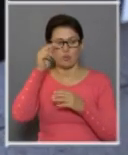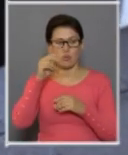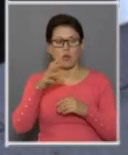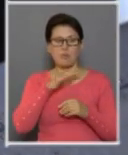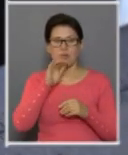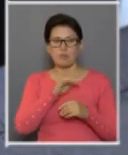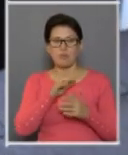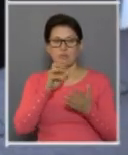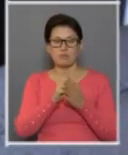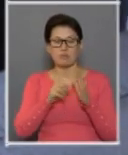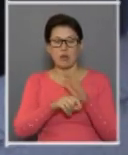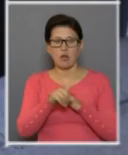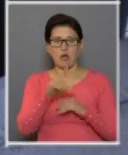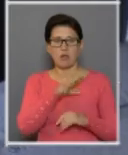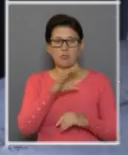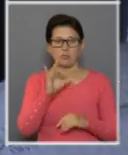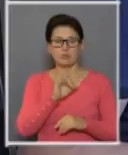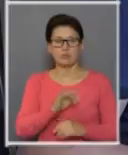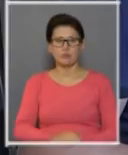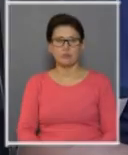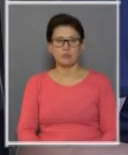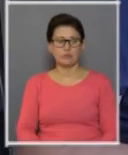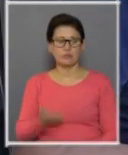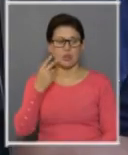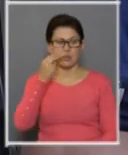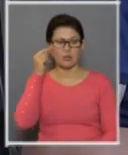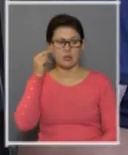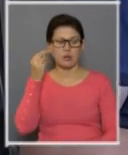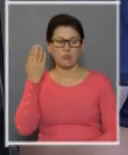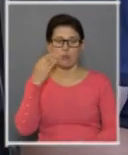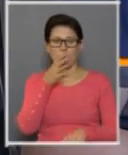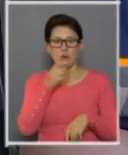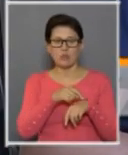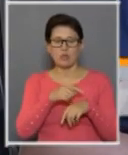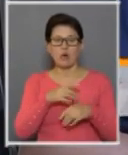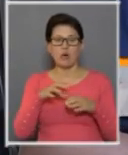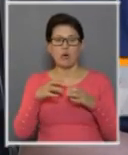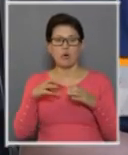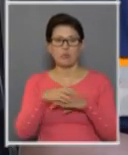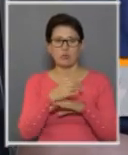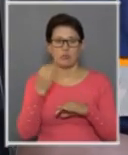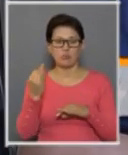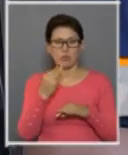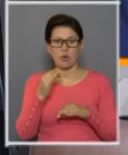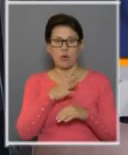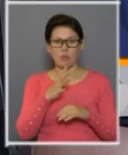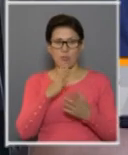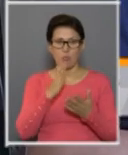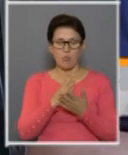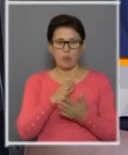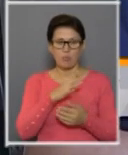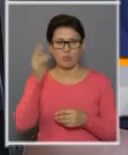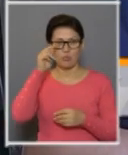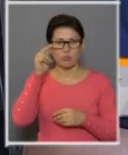үйренген кәсібімен айналыса бастады. Кезінде Қытайда тұрған кезде аяқ киімге қатты қызығушылығым